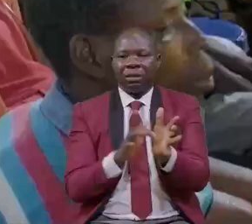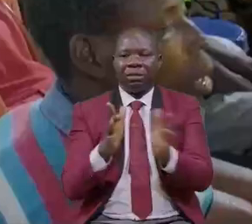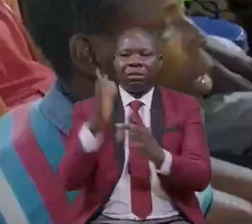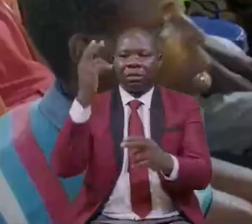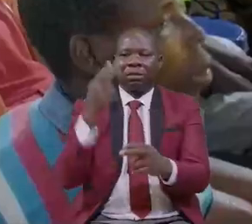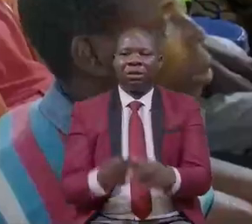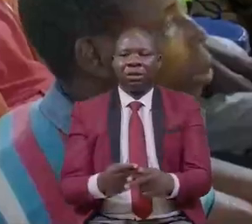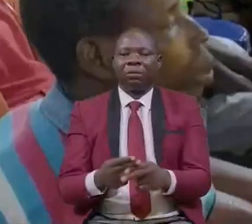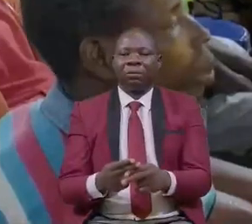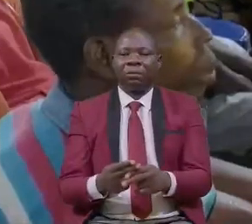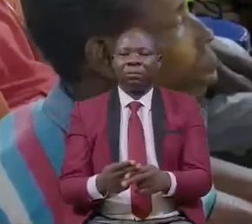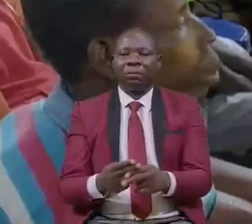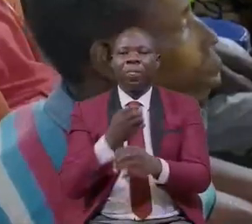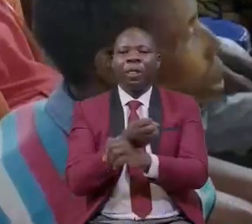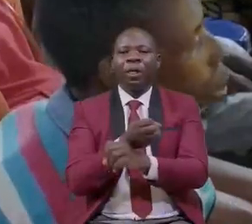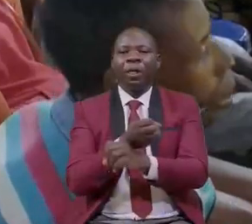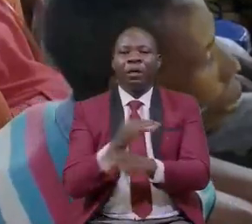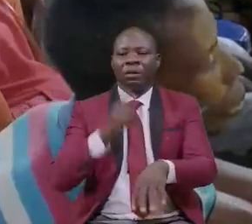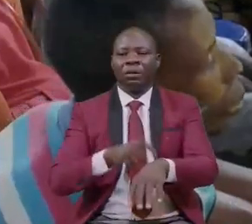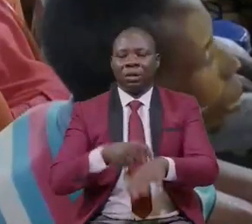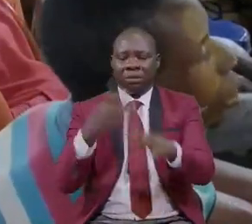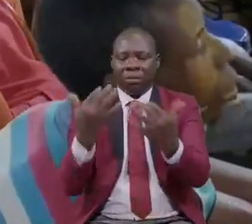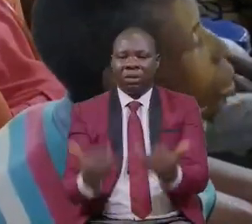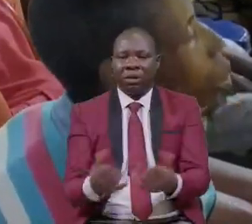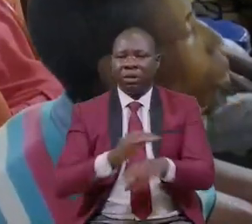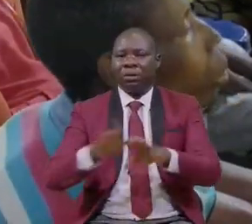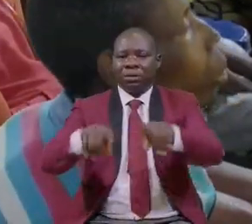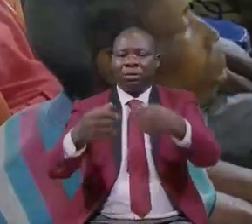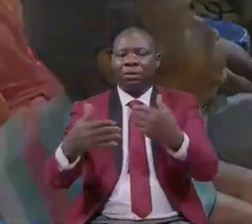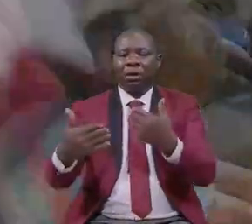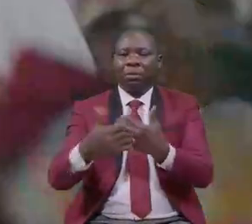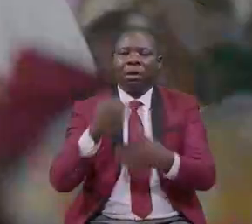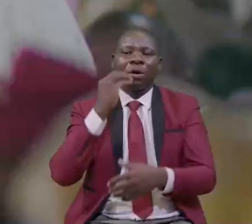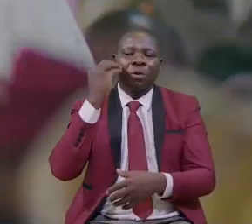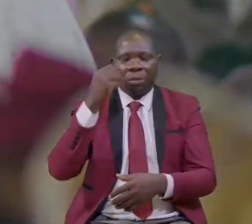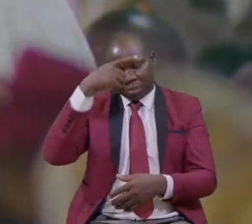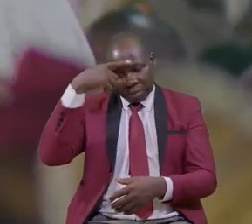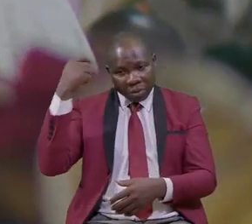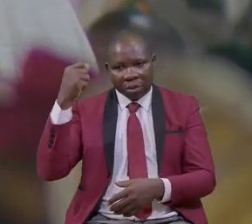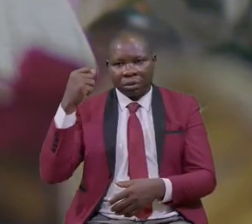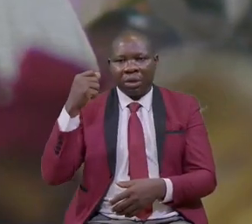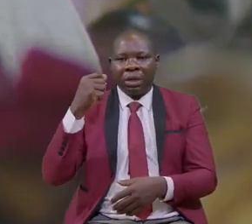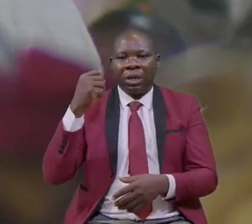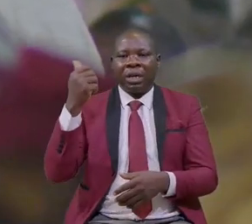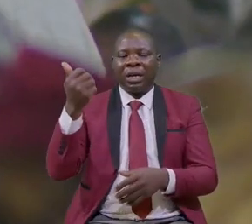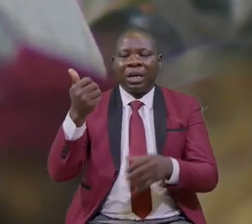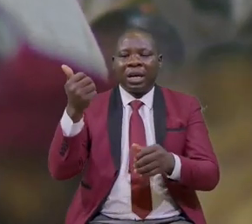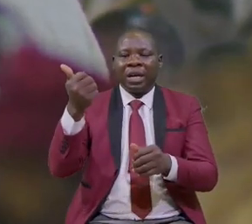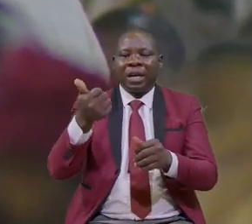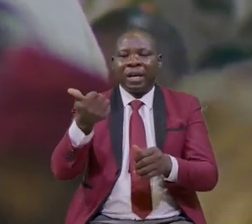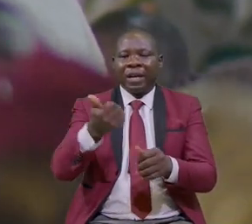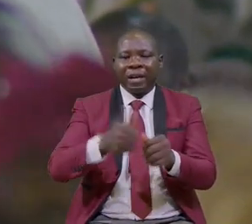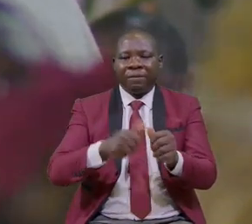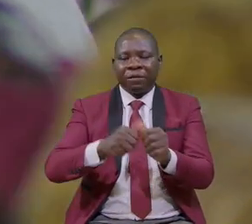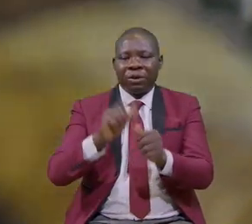Jésus. Alors, la période de conseil maintenant, ne rentrez pas encore parce que chacun